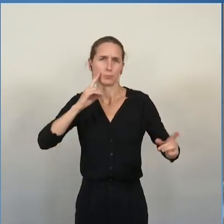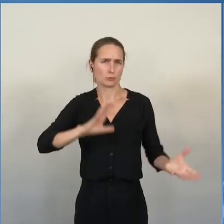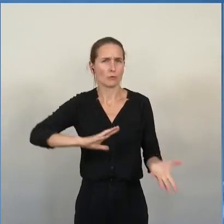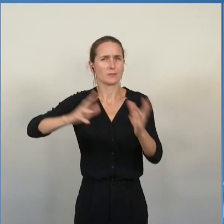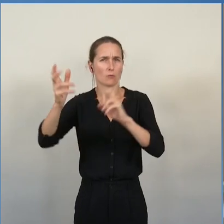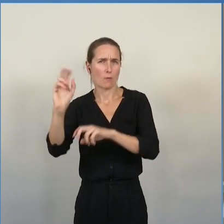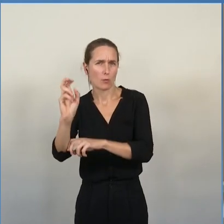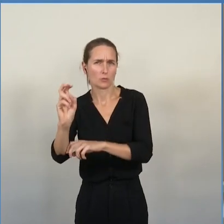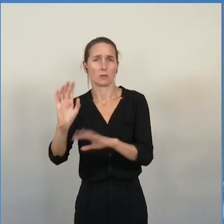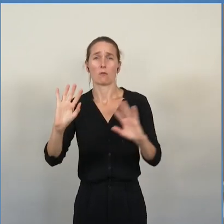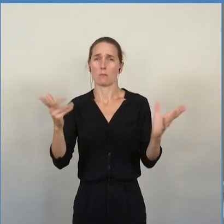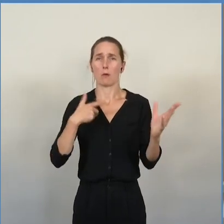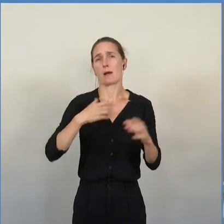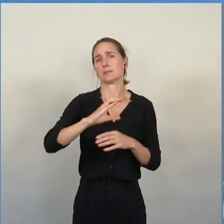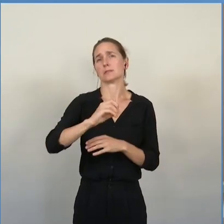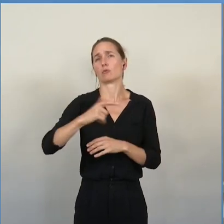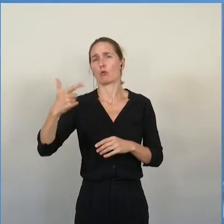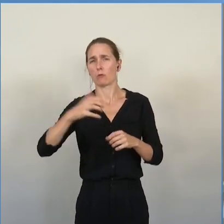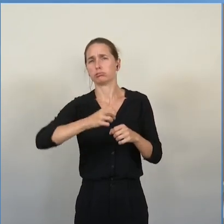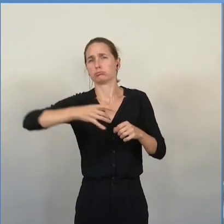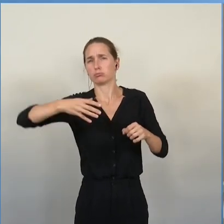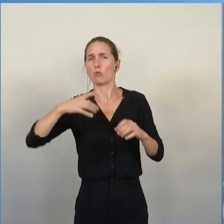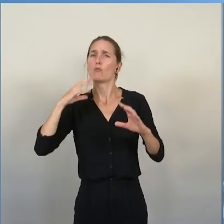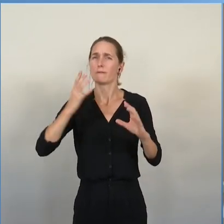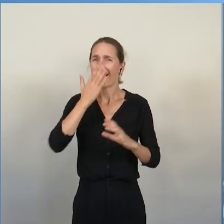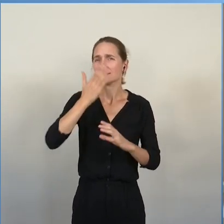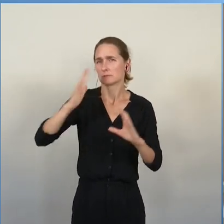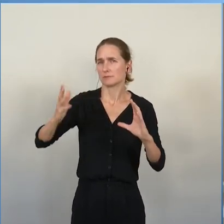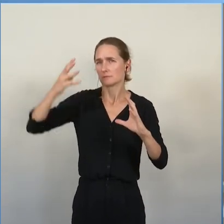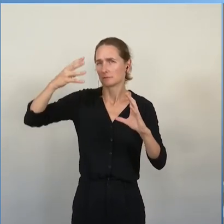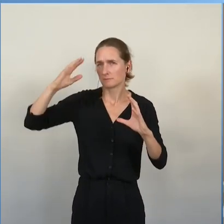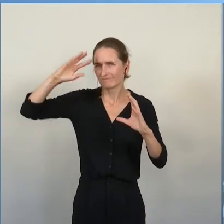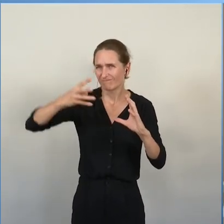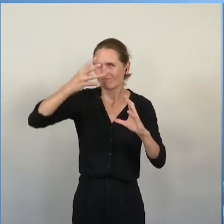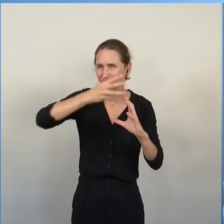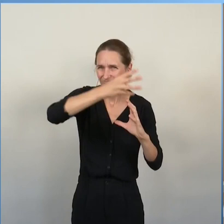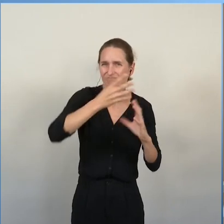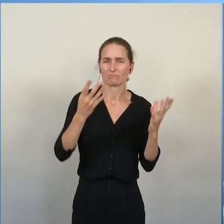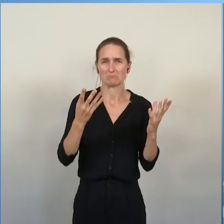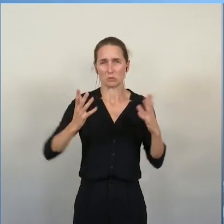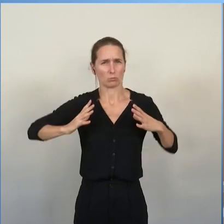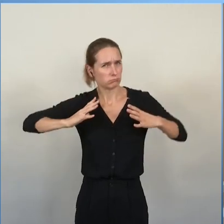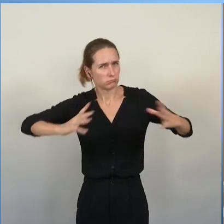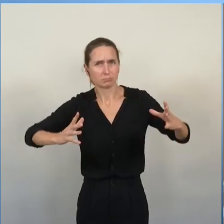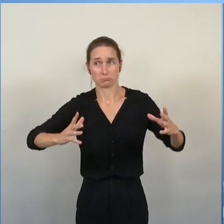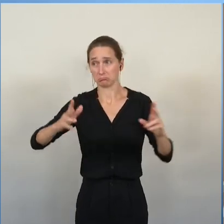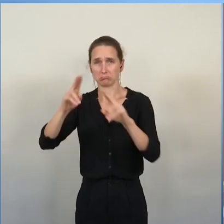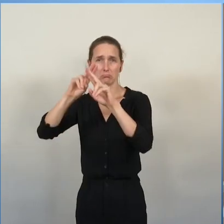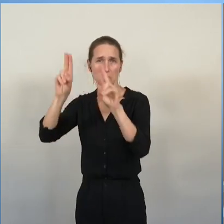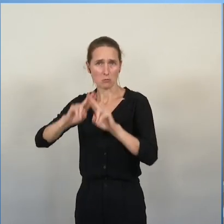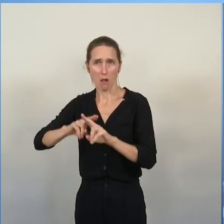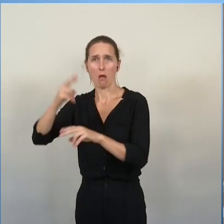dérèglement climatiqu sont reconnus à l'échelle nationale et internationale pour leur volontarisme et leur efficacité cet